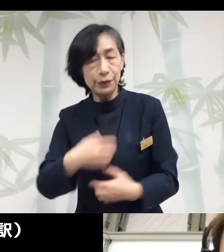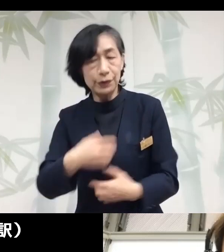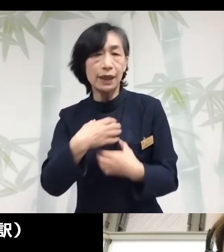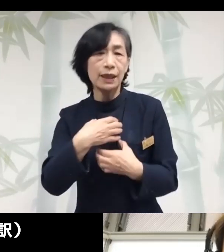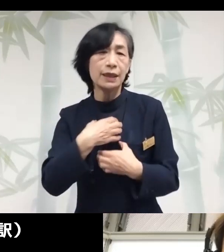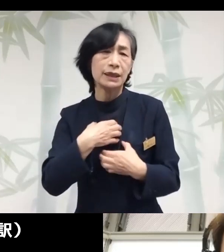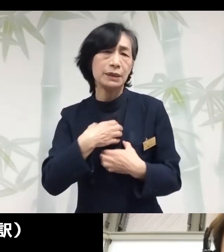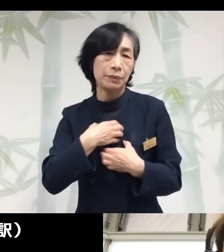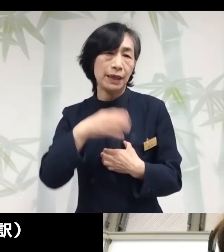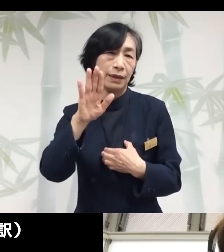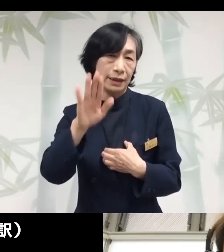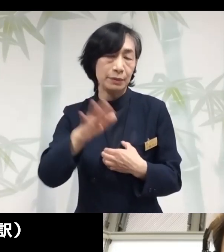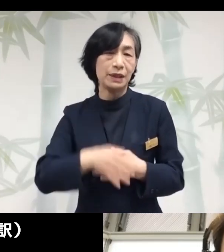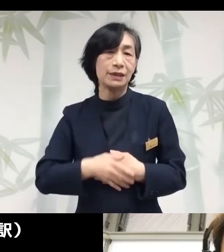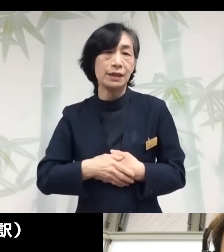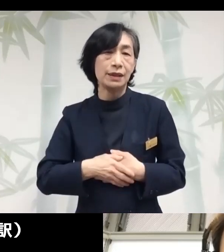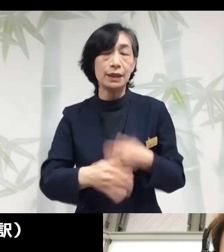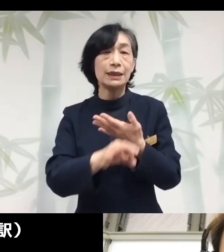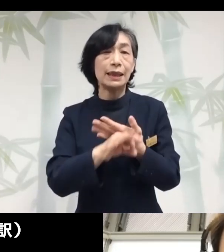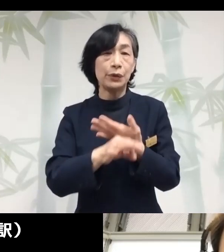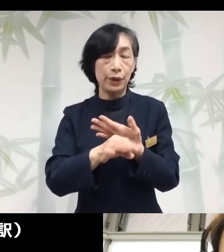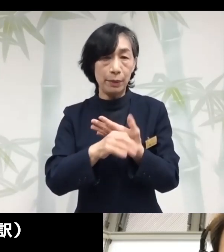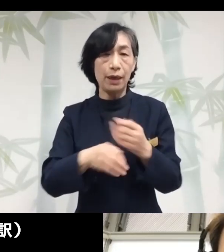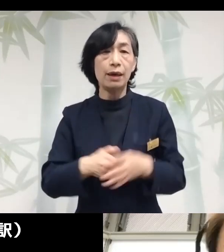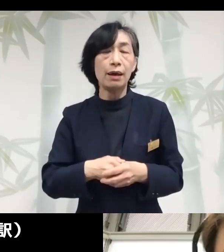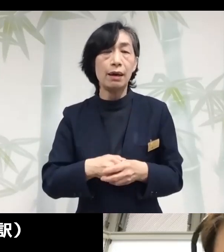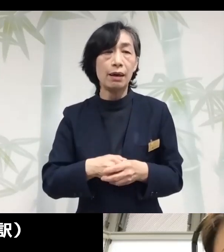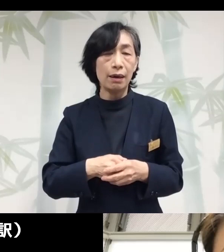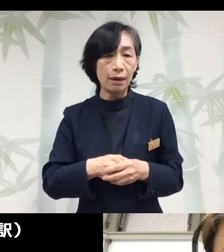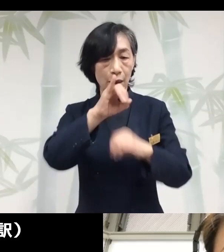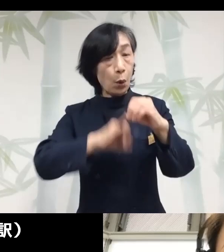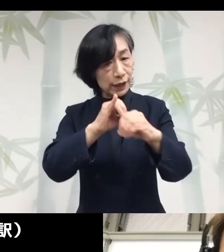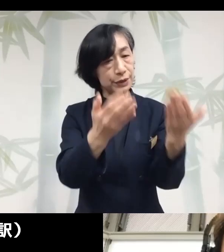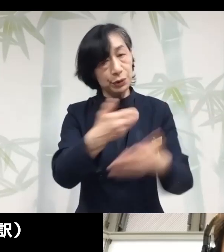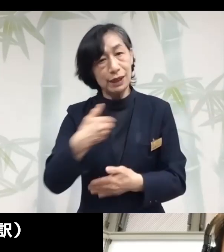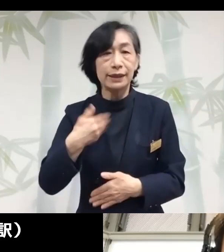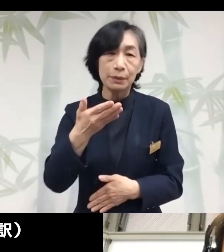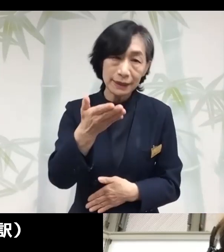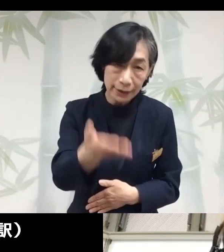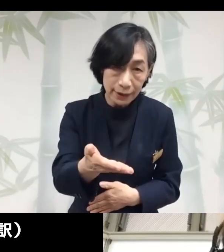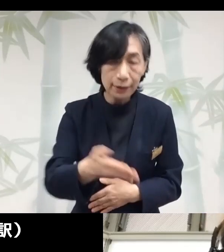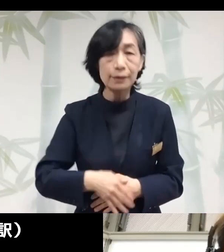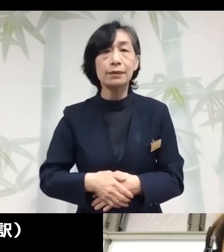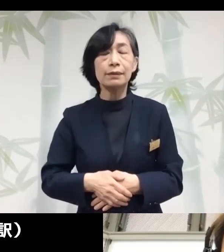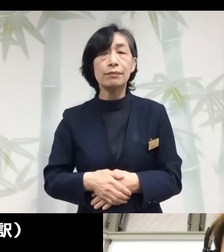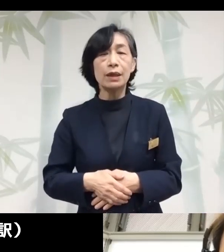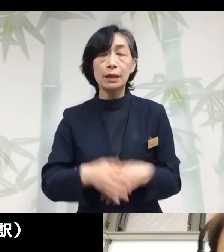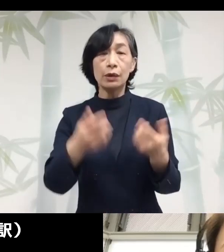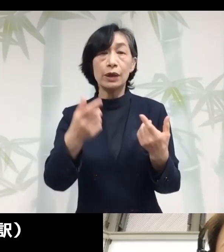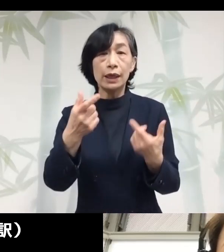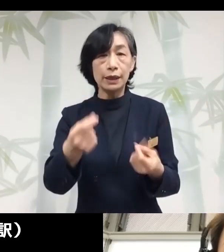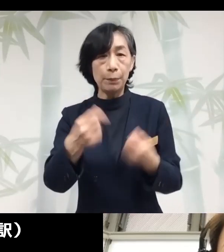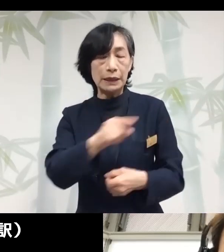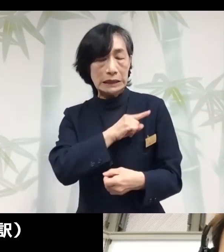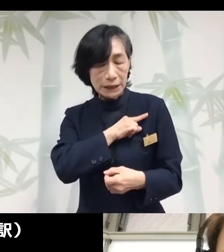ね。例えば、オンライン授業はできないのかというご質問です。これはやはり一番多い、